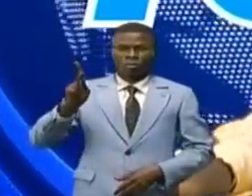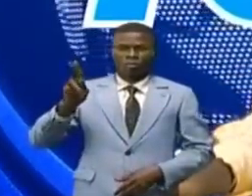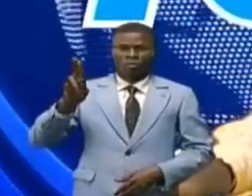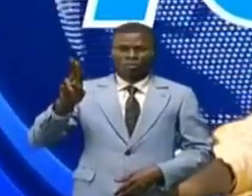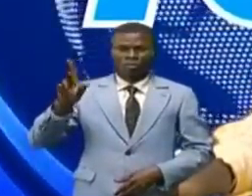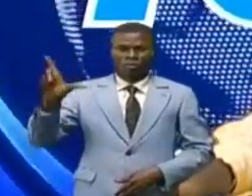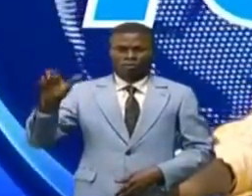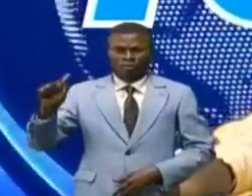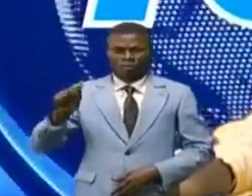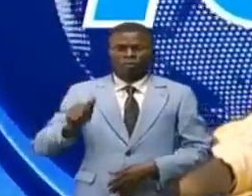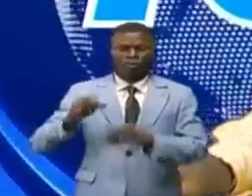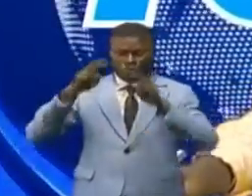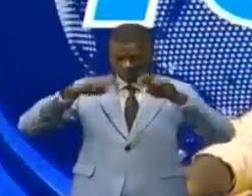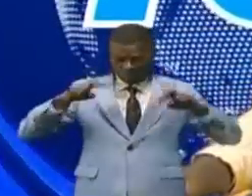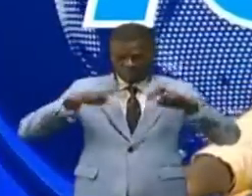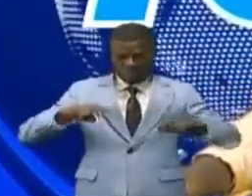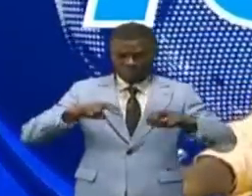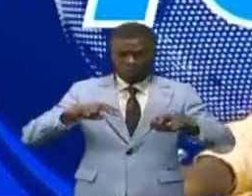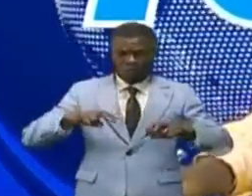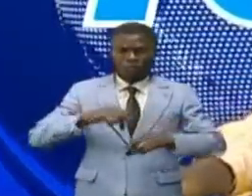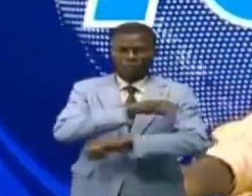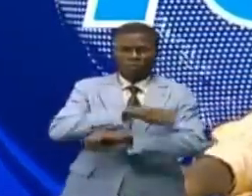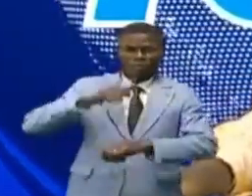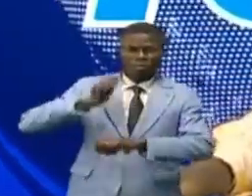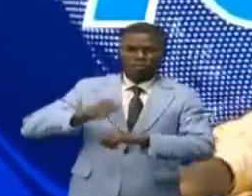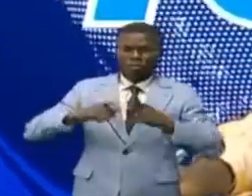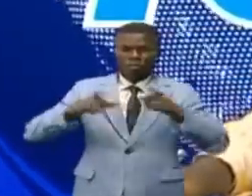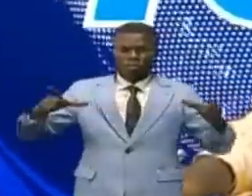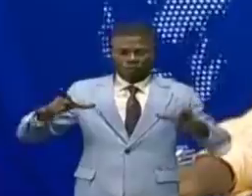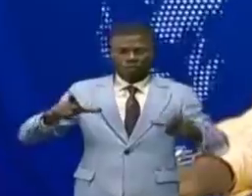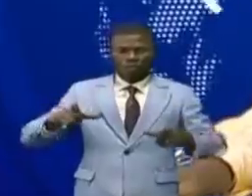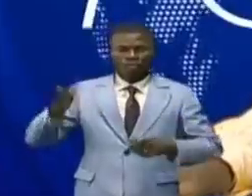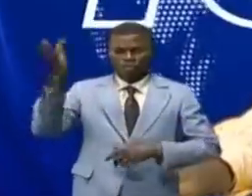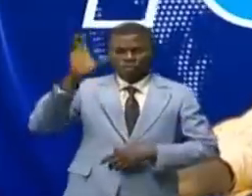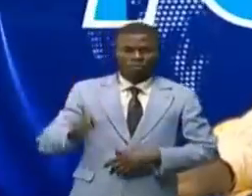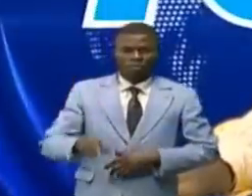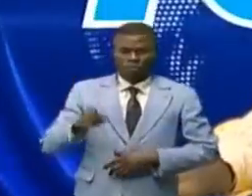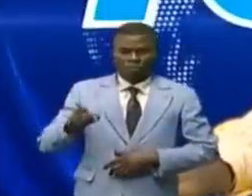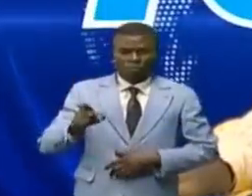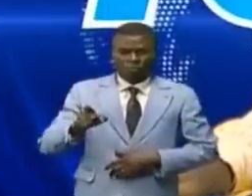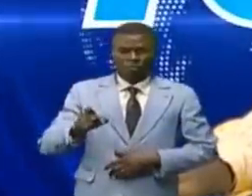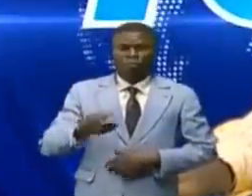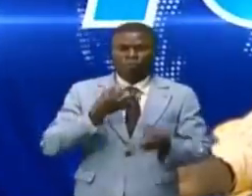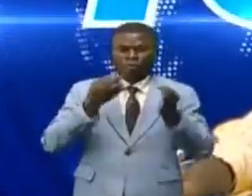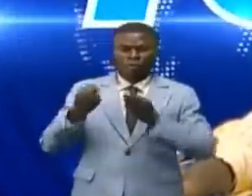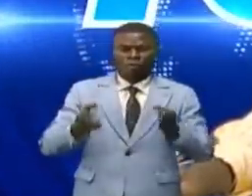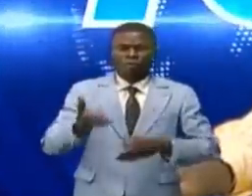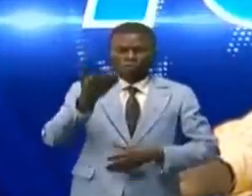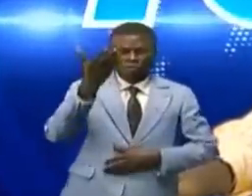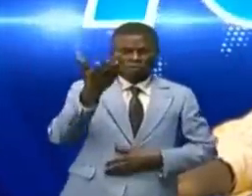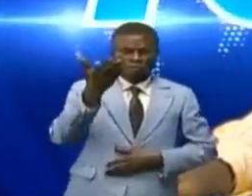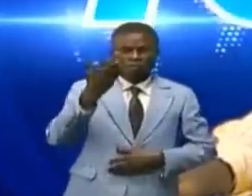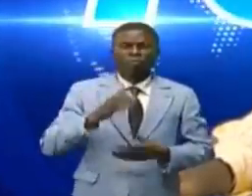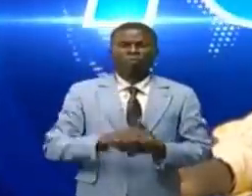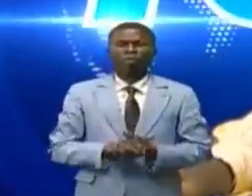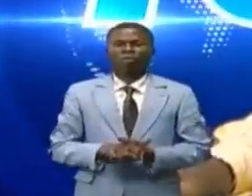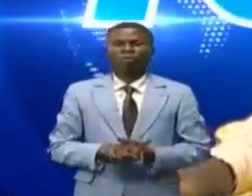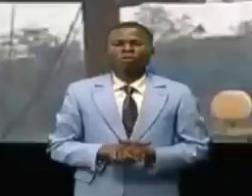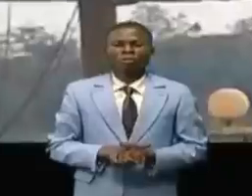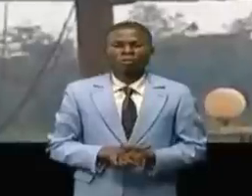par le procureur de la République près le tribunal des grandes instances d'une bonne angoule le commentaire est signé David